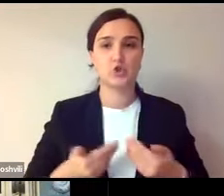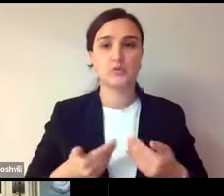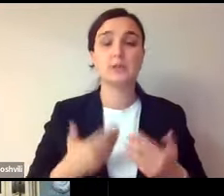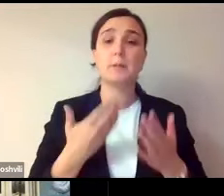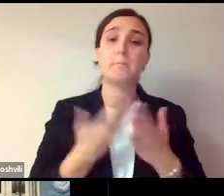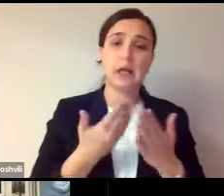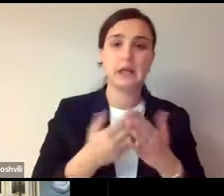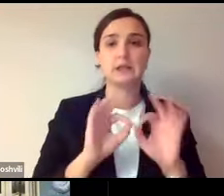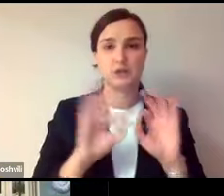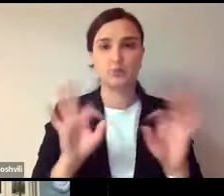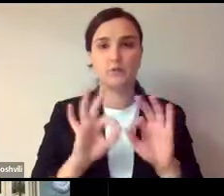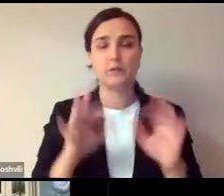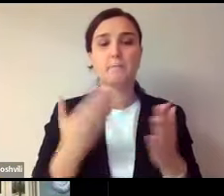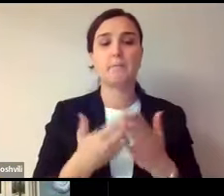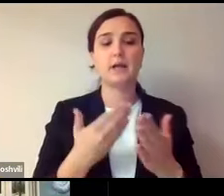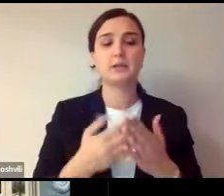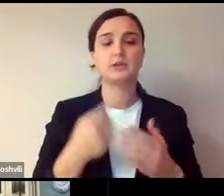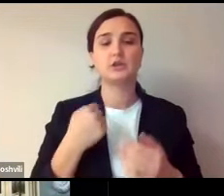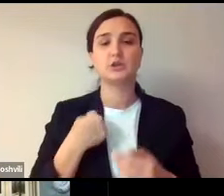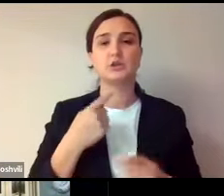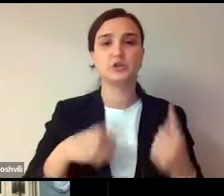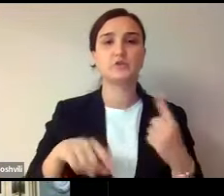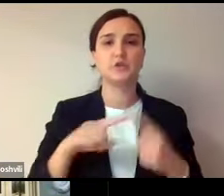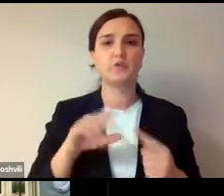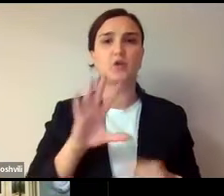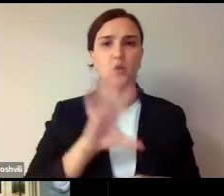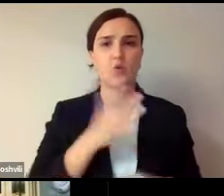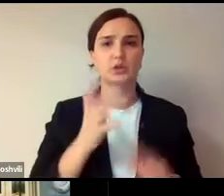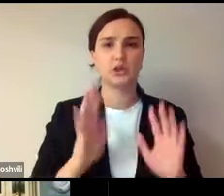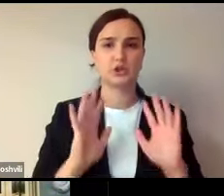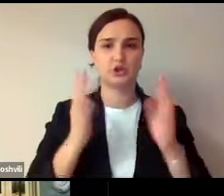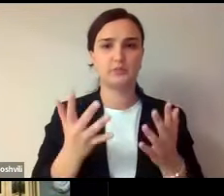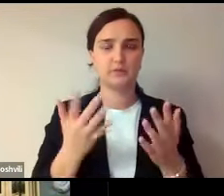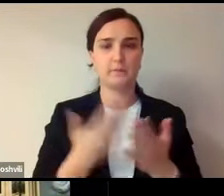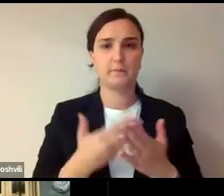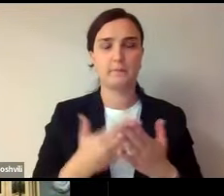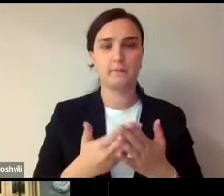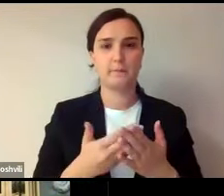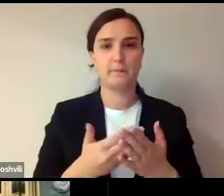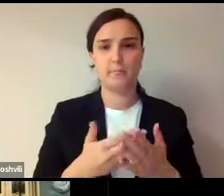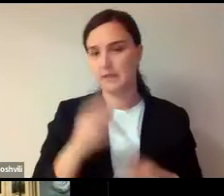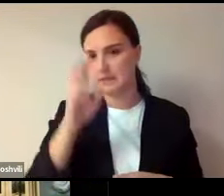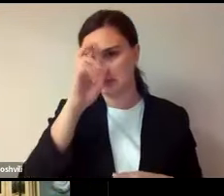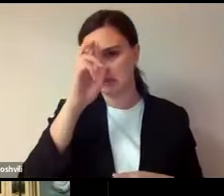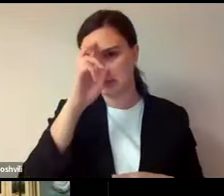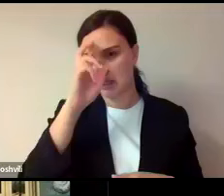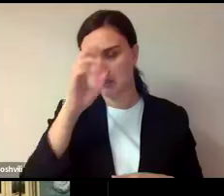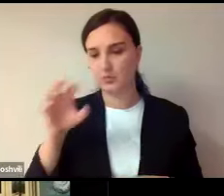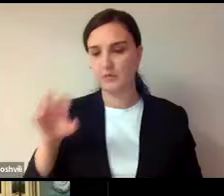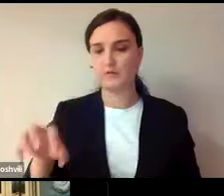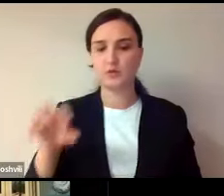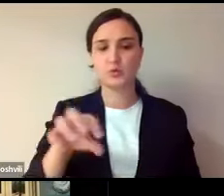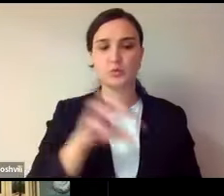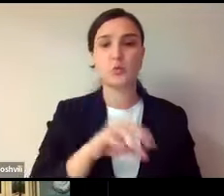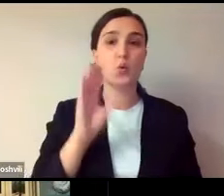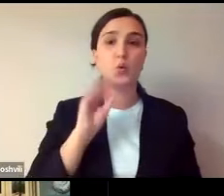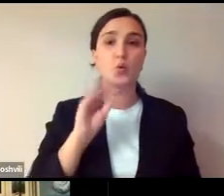მოუყანოთ. მაგალითად, ჩვენ ხვდება შემთხვევა, როდესაც ვთქვათ, სახელმწიფო სტრუქტურები, როდესაც